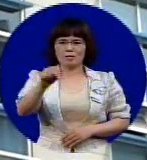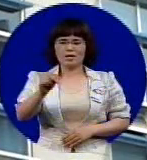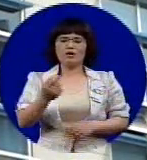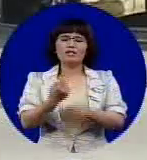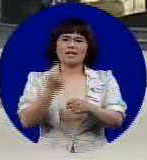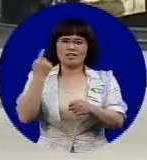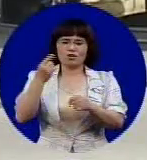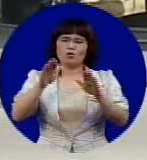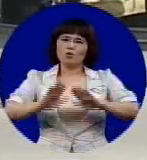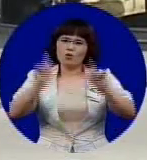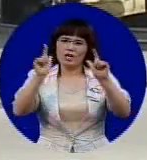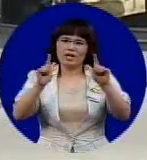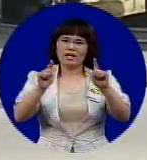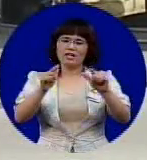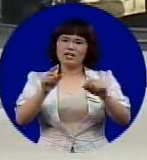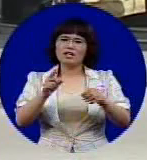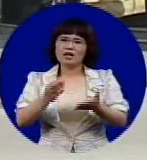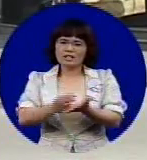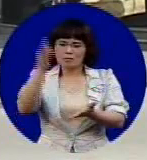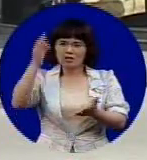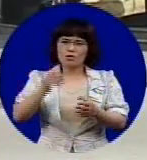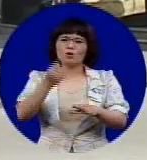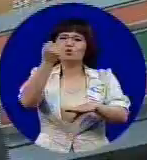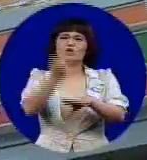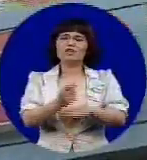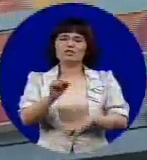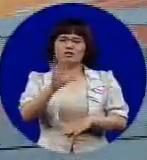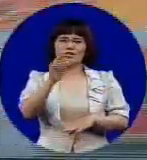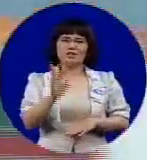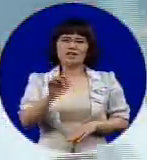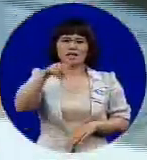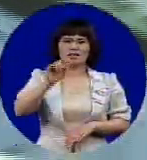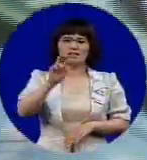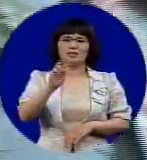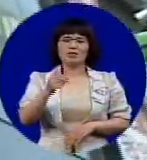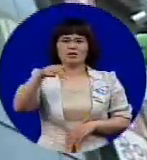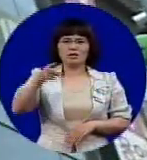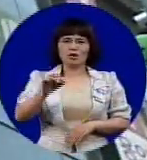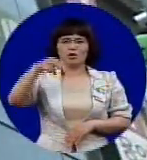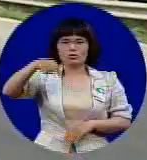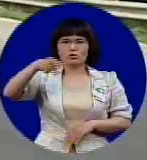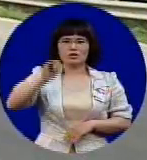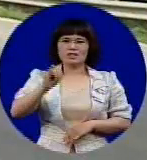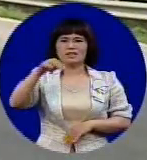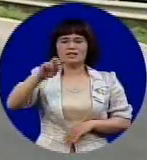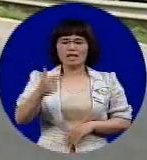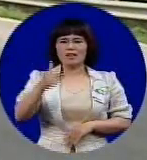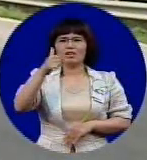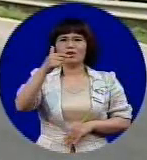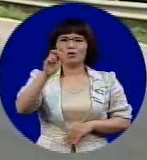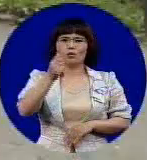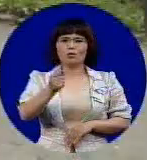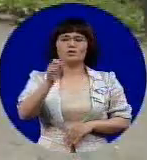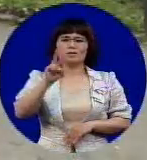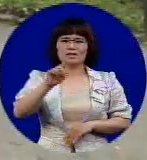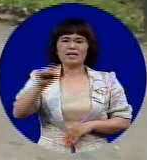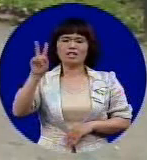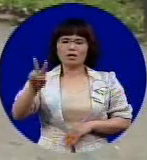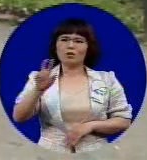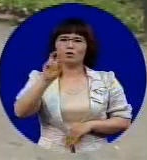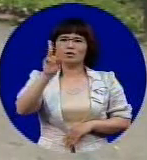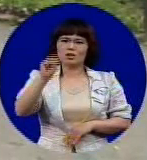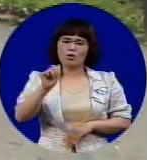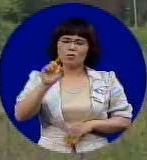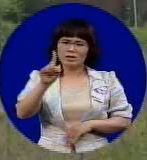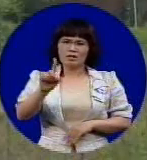원, 지난해에 이어 최고가로 꼽혔고 최저지가는 처인구 양지면 정수리 산 52의 1번지로